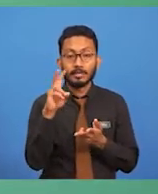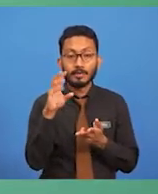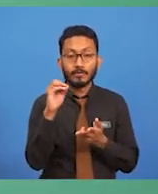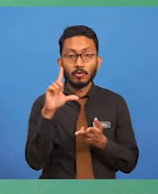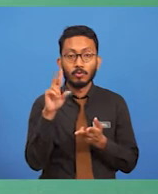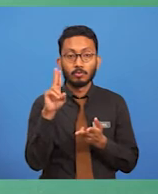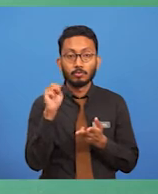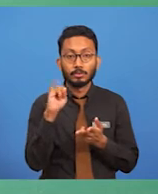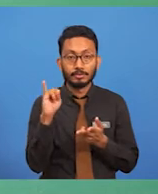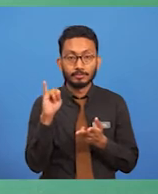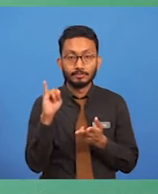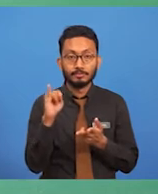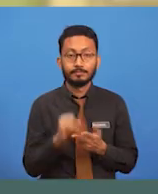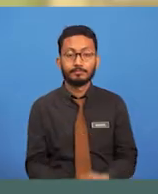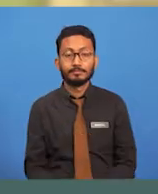korporat.